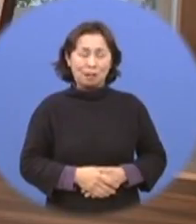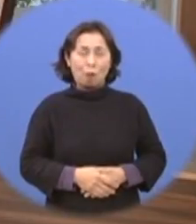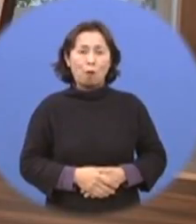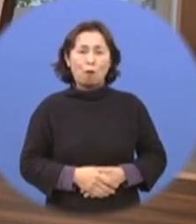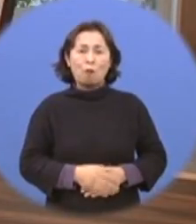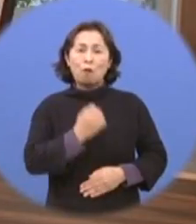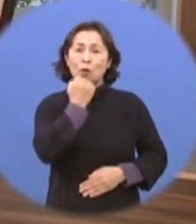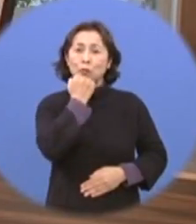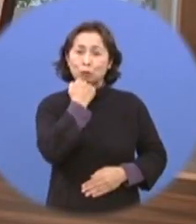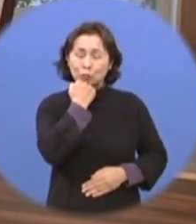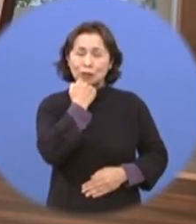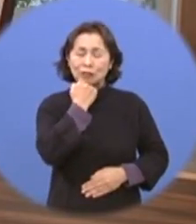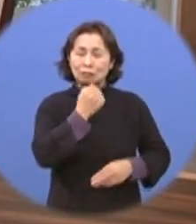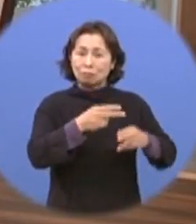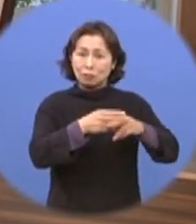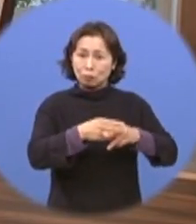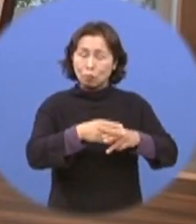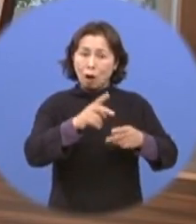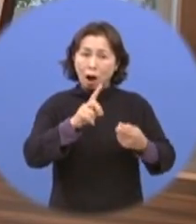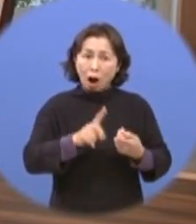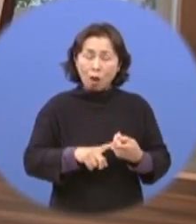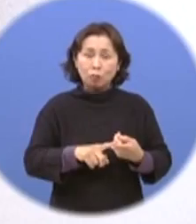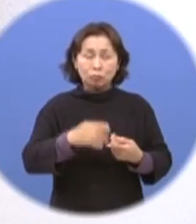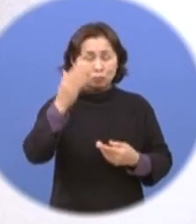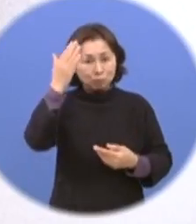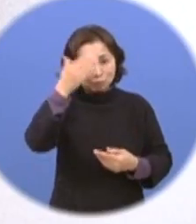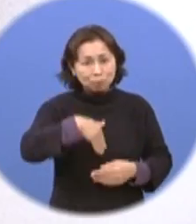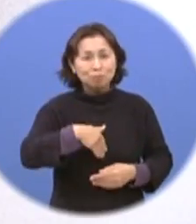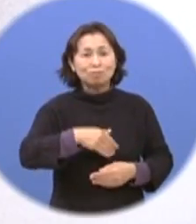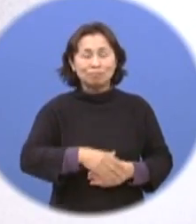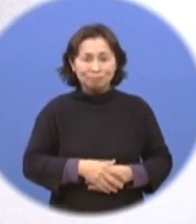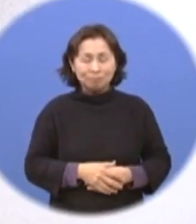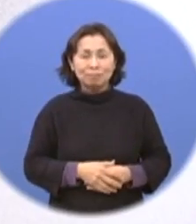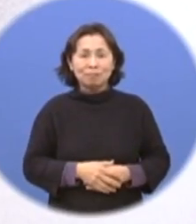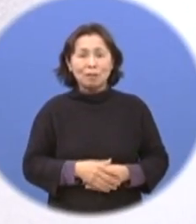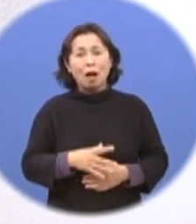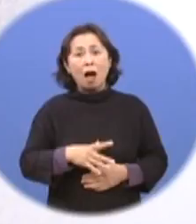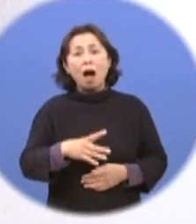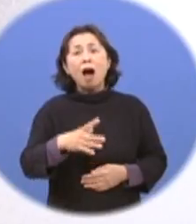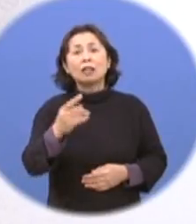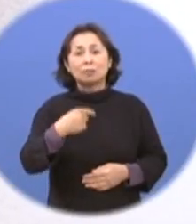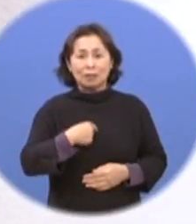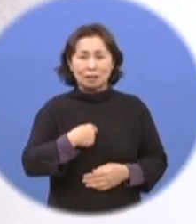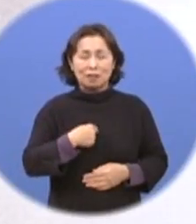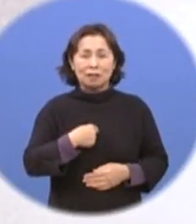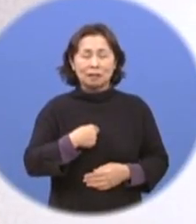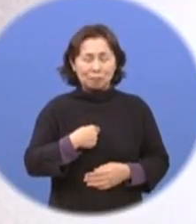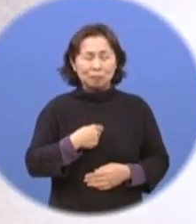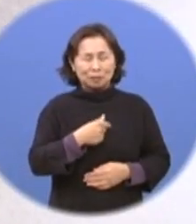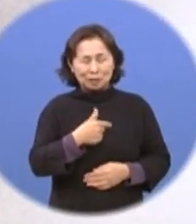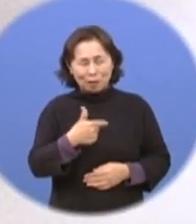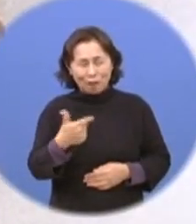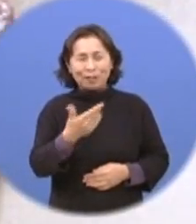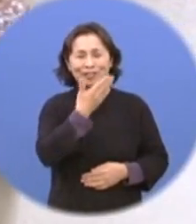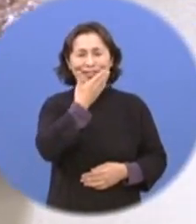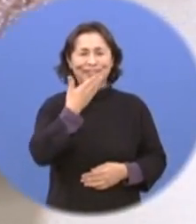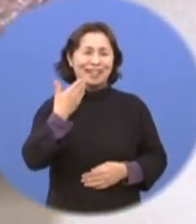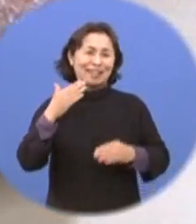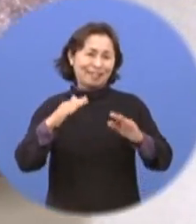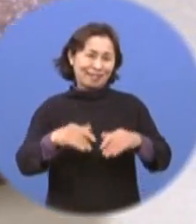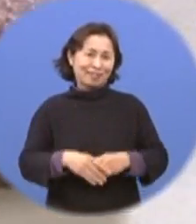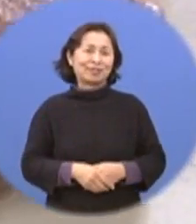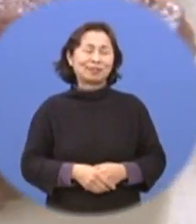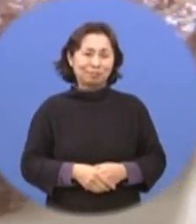クリートをニックって描いたんですね初めての組み合わせなんですけどすごく美味しかったありますありがとうござい